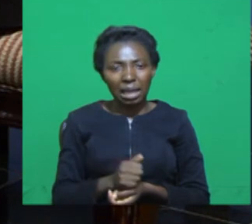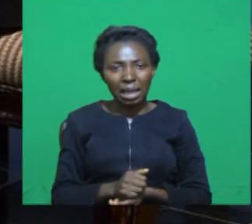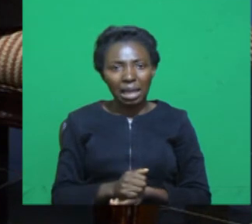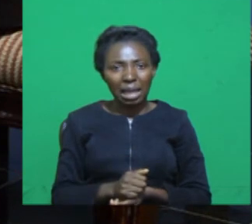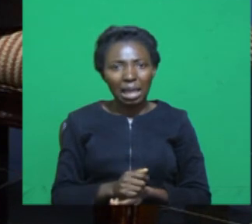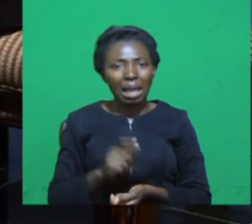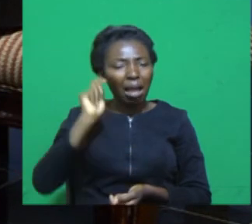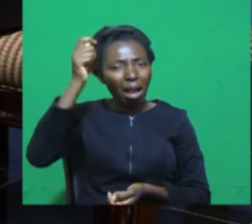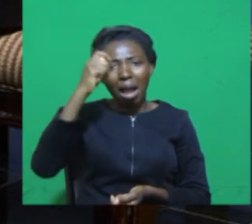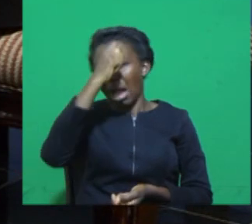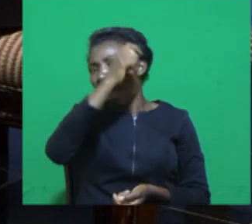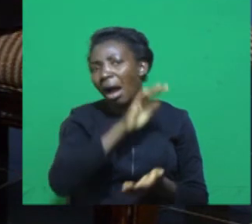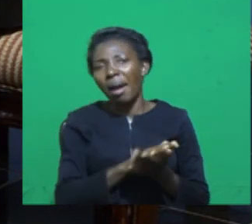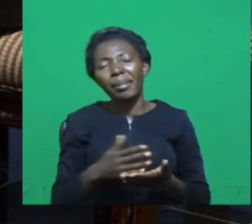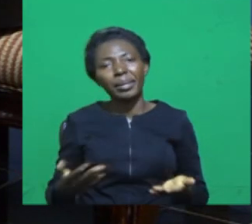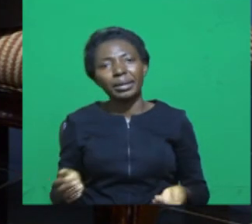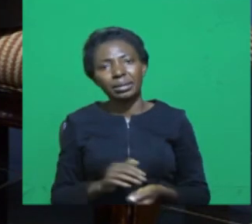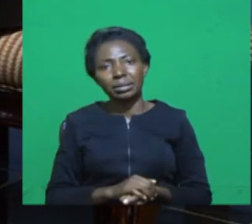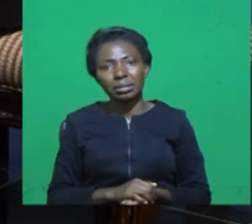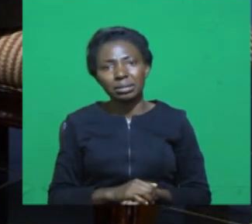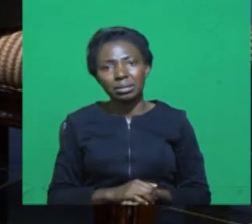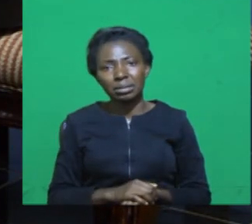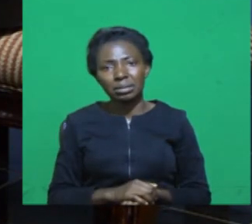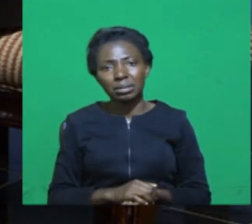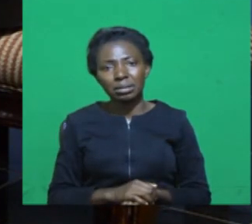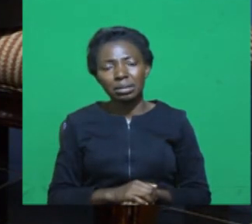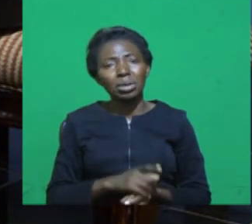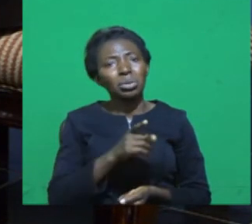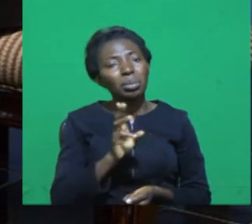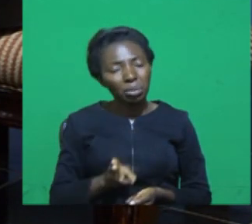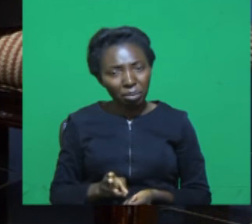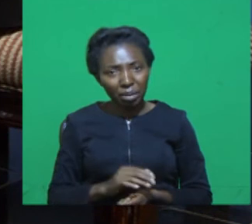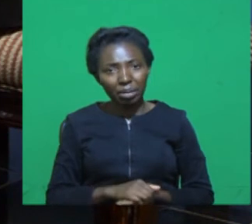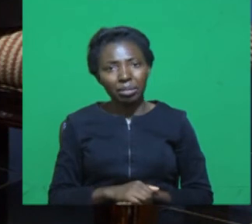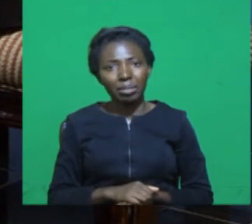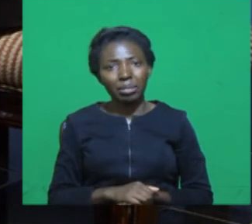ukama. Maybe zvachero zvarakaita izvozvo. Custon unonetsekana pakuti